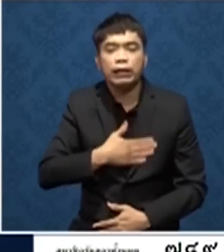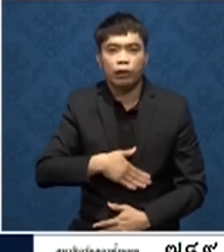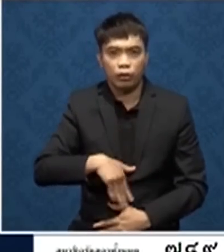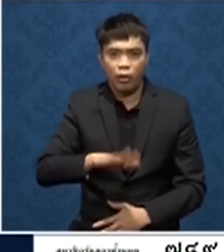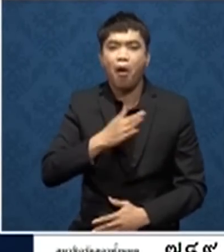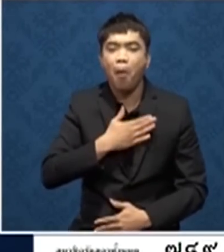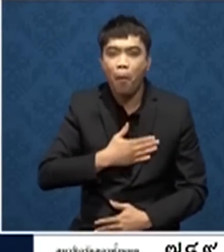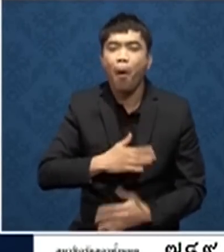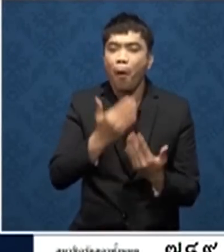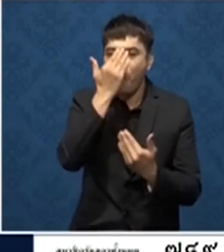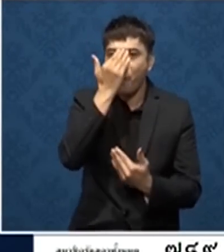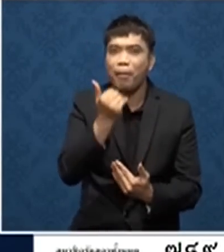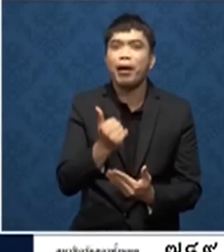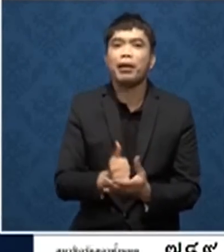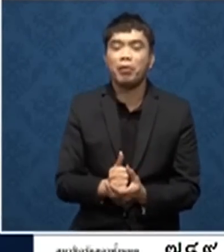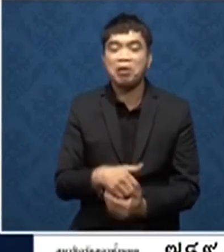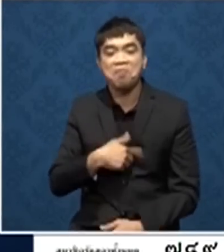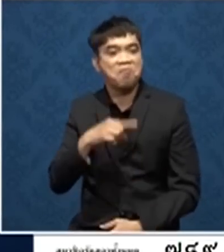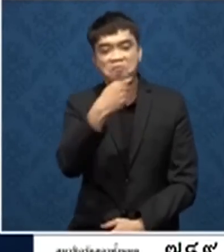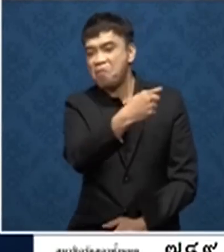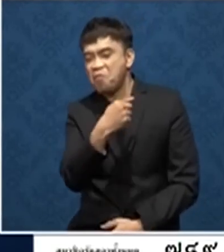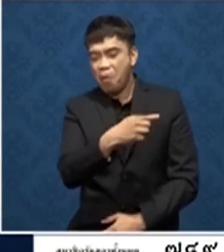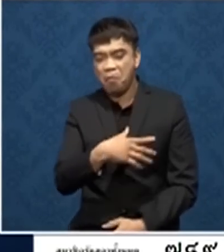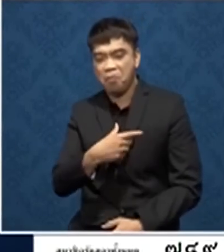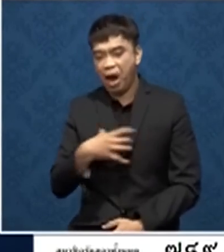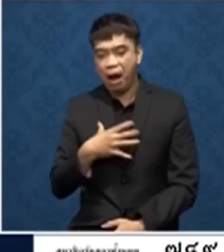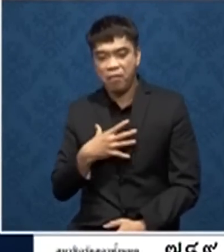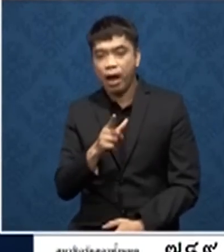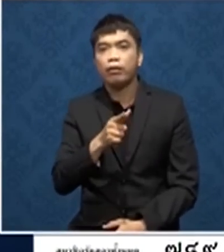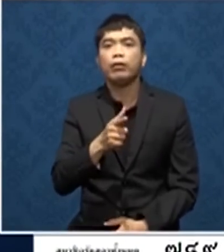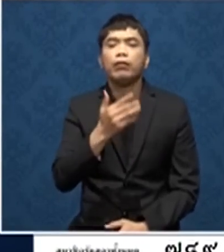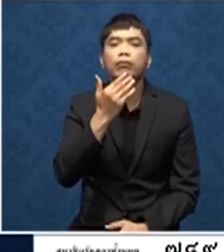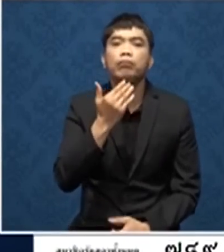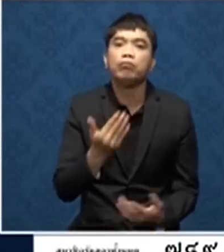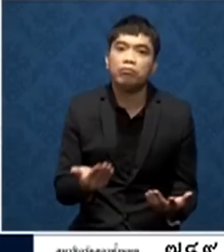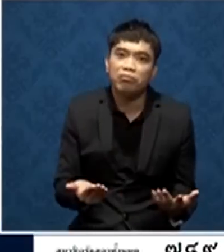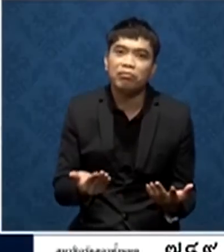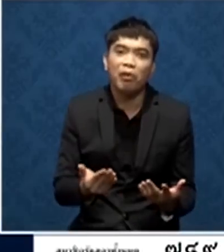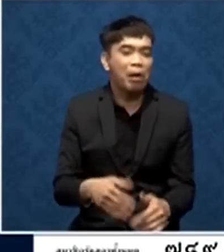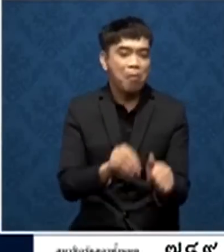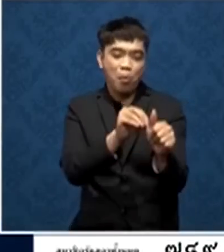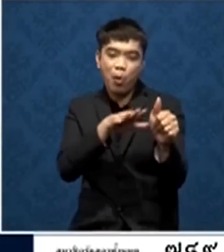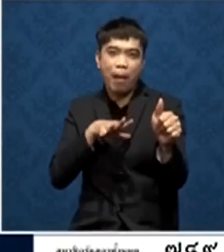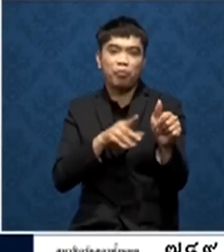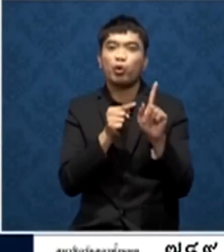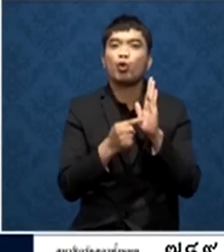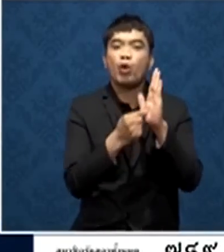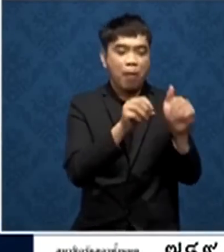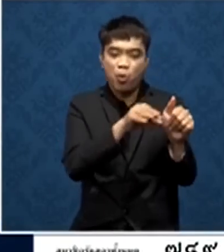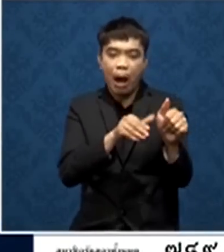วันนี้ท่านยืนเด่นชนทุกคนที่ขวางกูไม่ใช่บุคลิกของผู้นำประเทศไม่ใช่บุคลิก